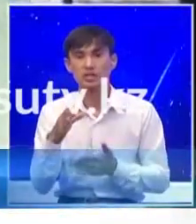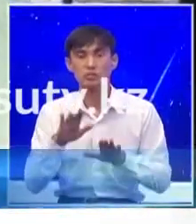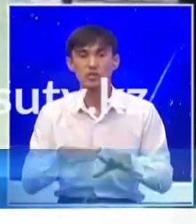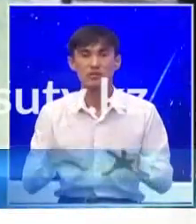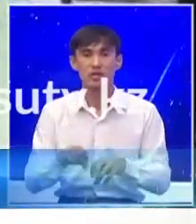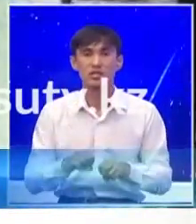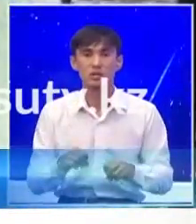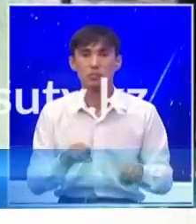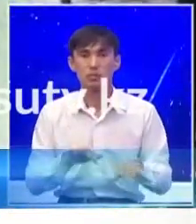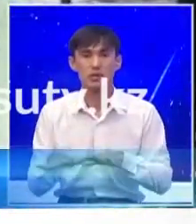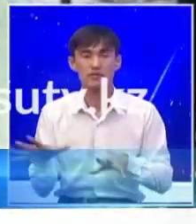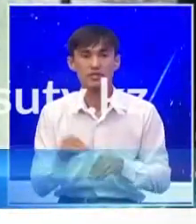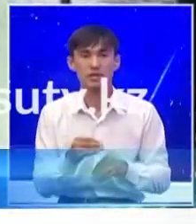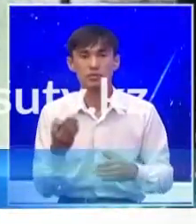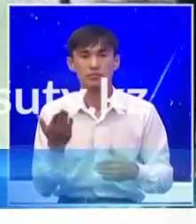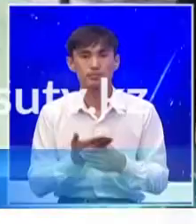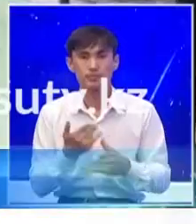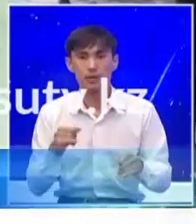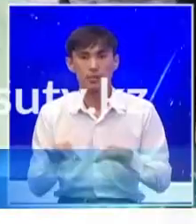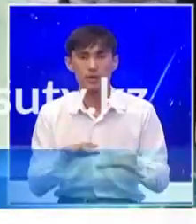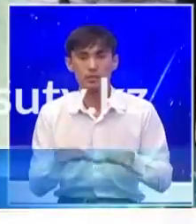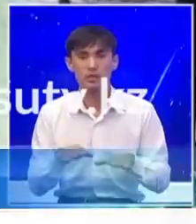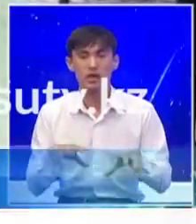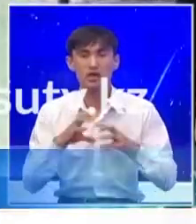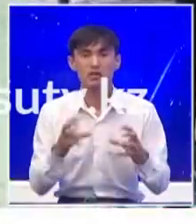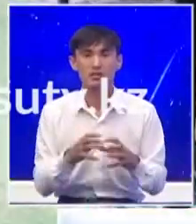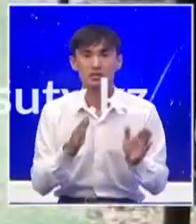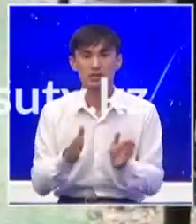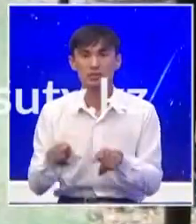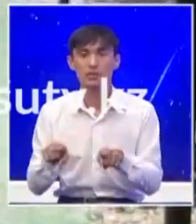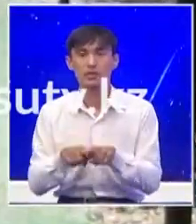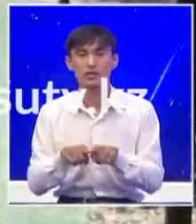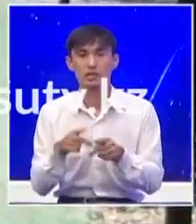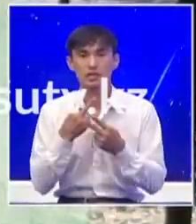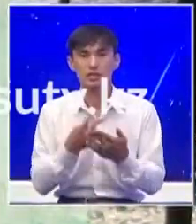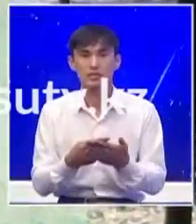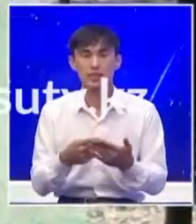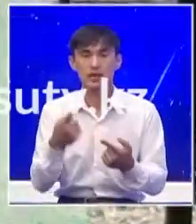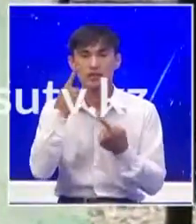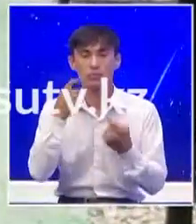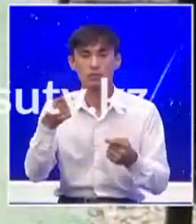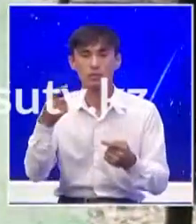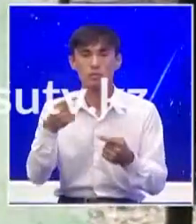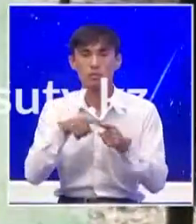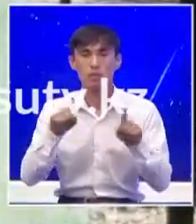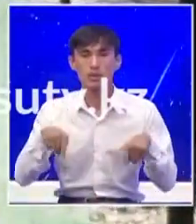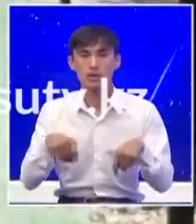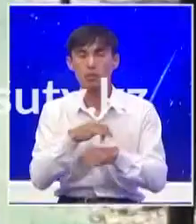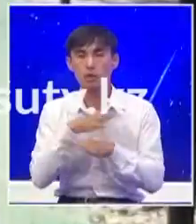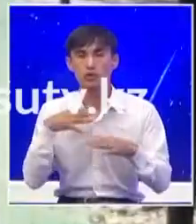властей предпринимаются все меры для сохранения данных показателей. На сегодняшний день информационные памятки уже получили